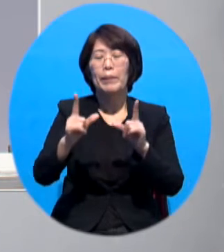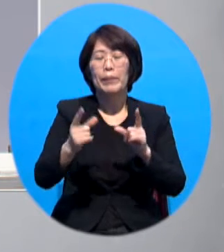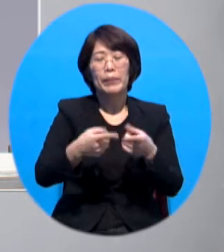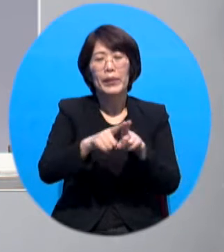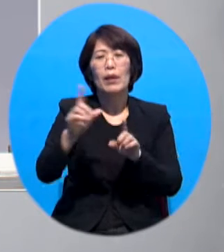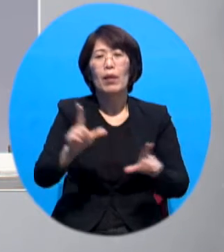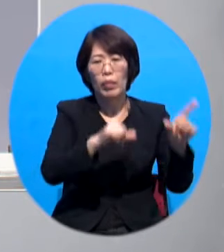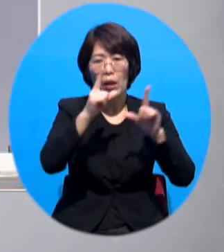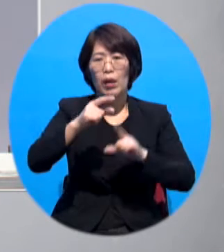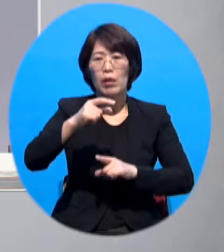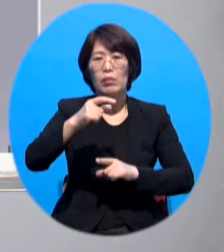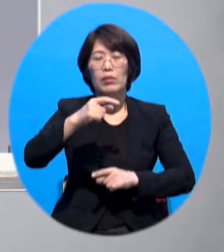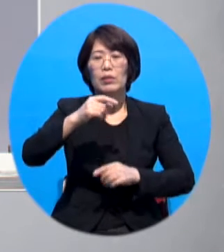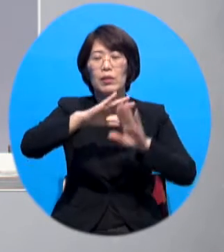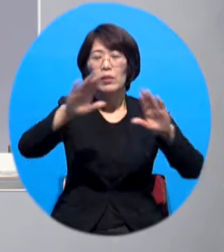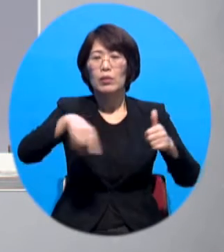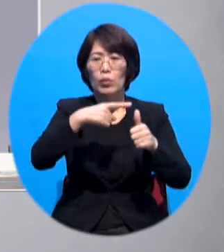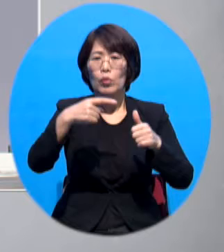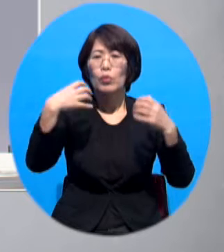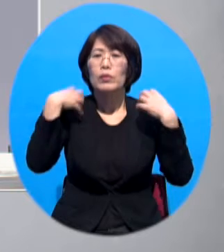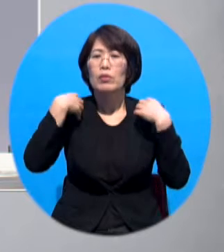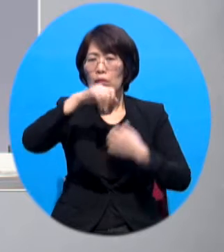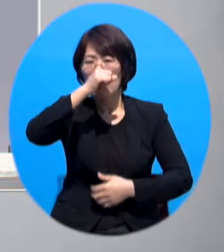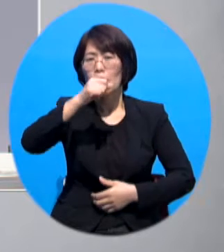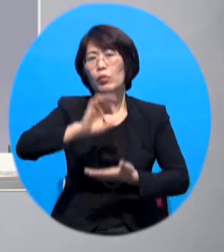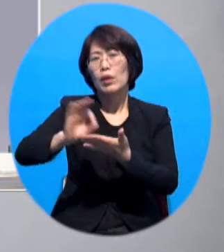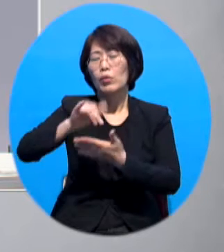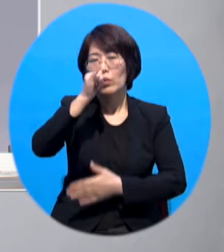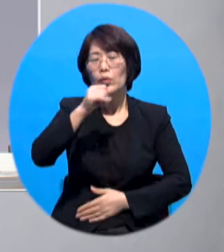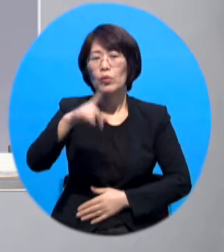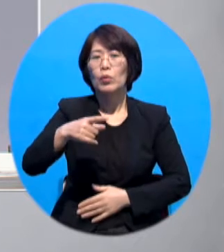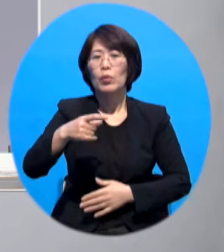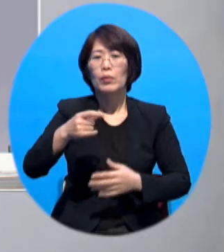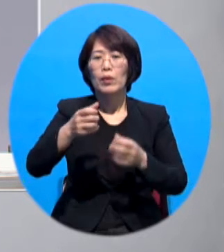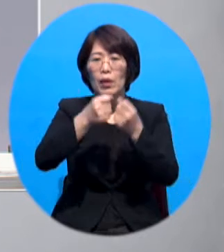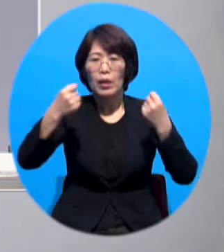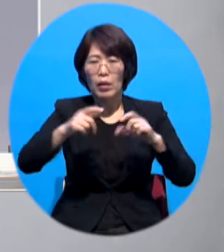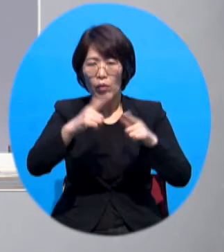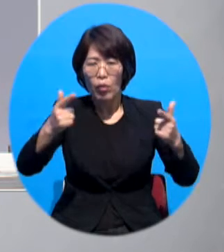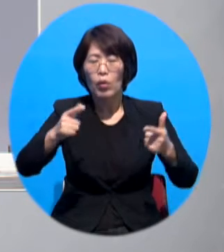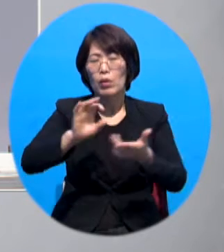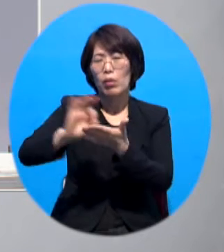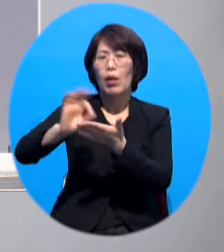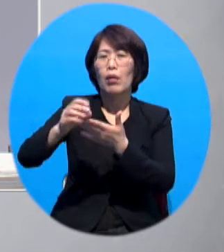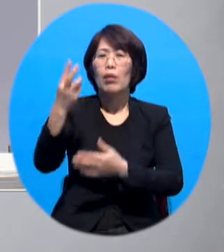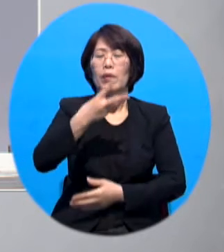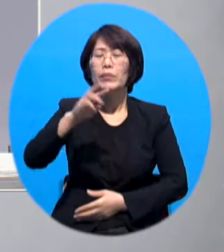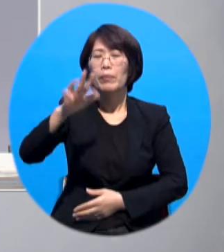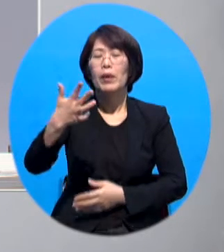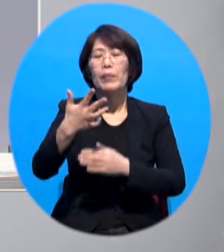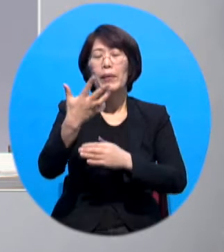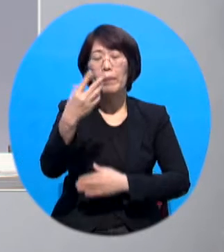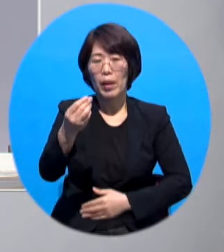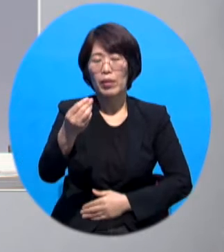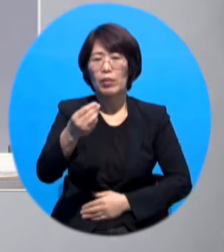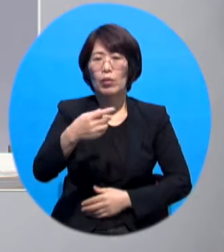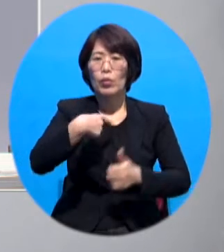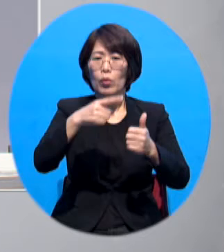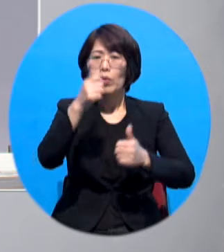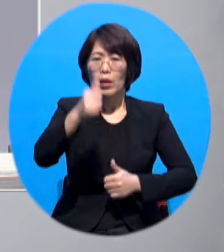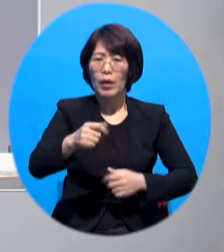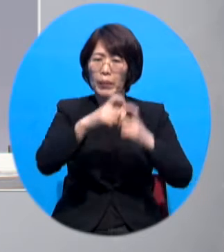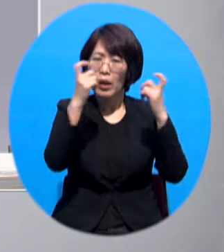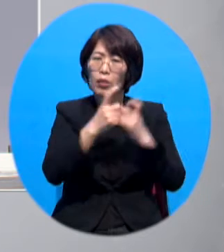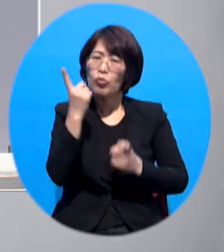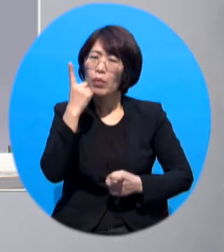충당하고 있다 또는 교육관 관사의 스타일로도 가전제품 구매 비만 3,800만원 심지어 교육감 개인